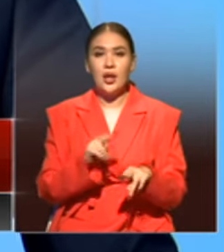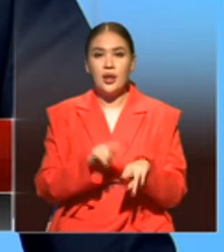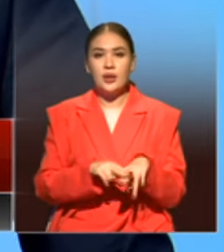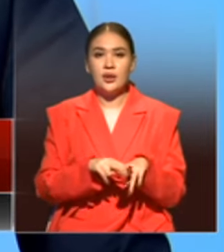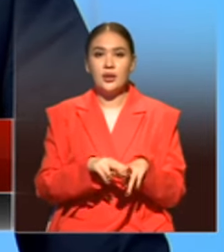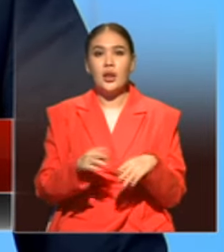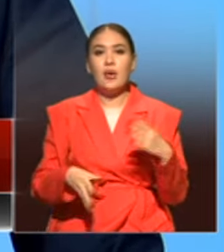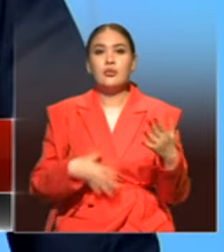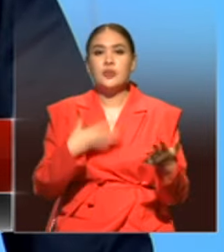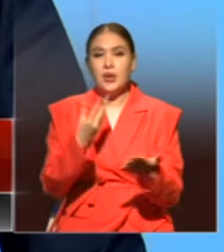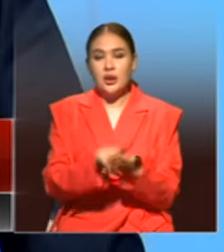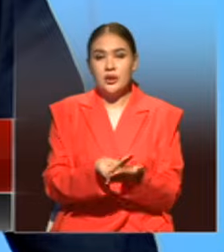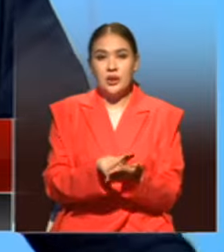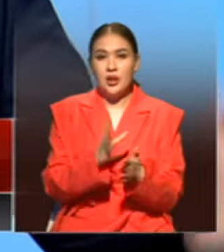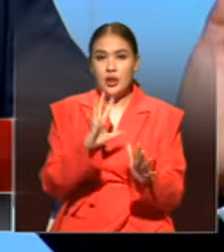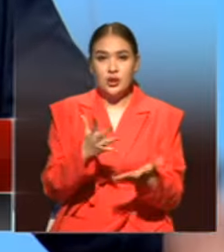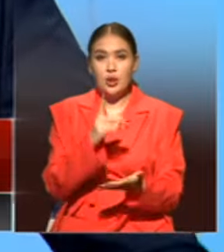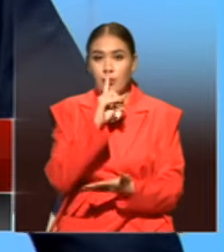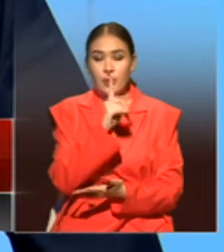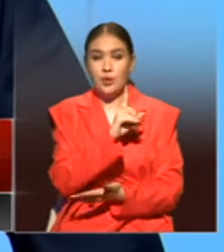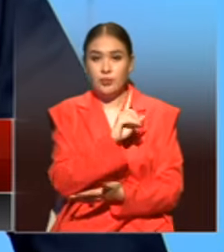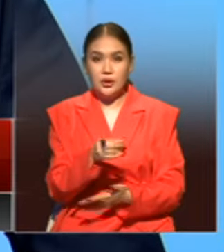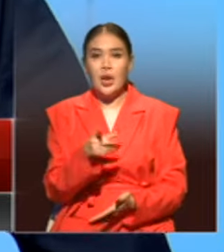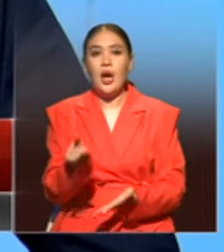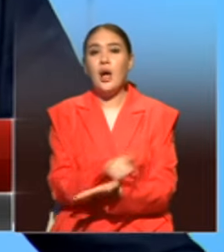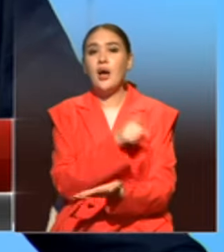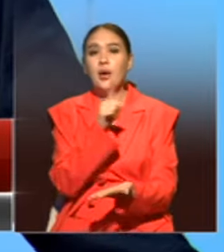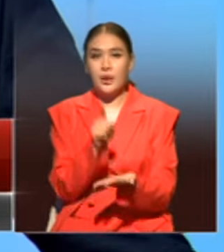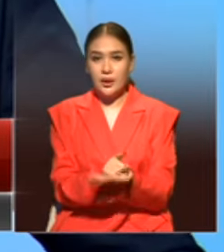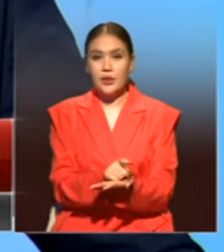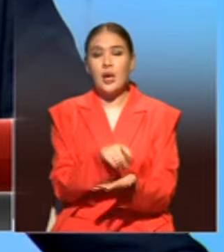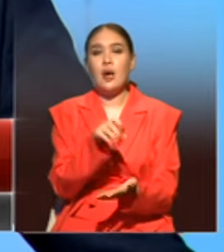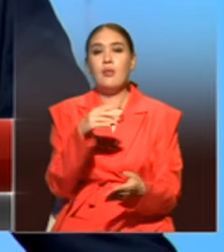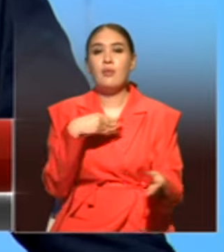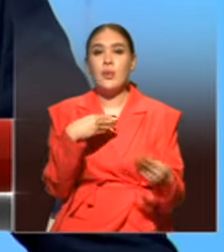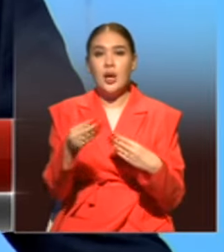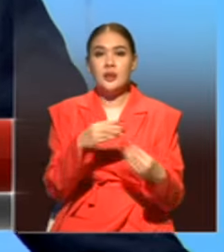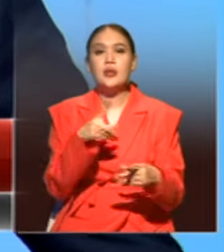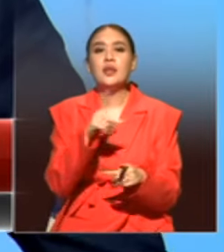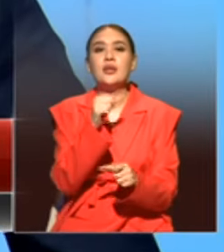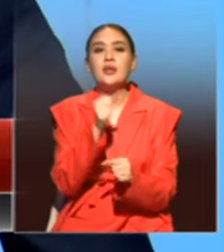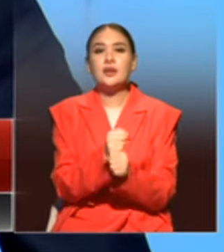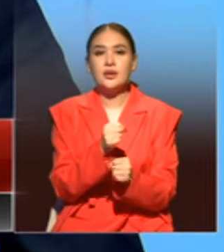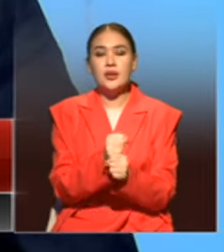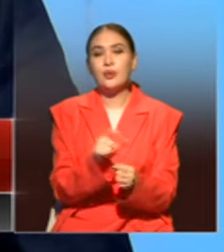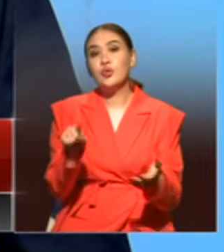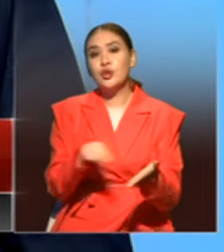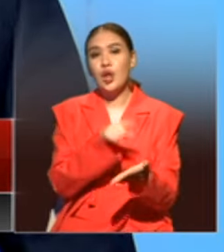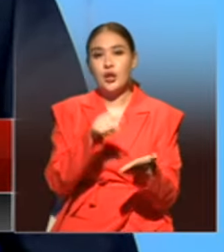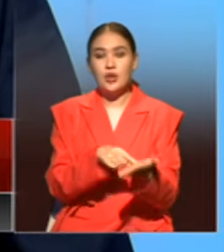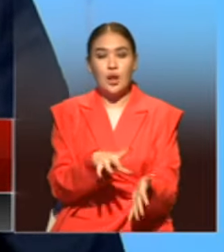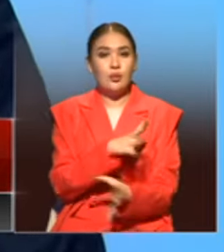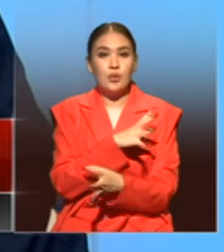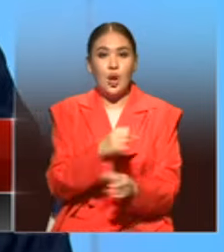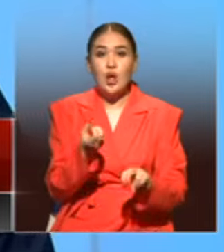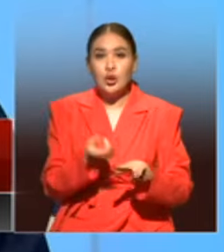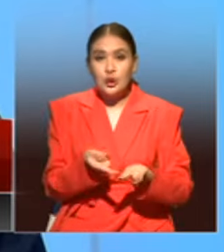инфрақұрылым болмаса, әрине жаңағыдай осы пластикті әрі қарай не істейміз, білмей отырмыз деген сұрақтар туындауы мүмкін. Ол